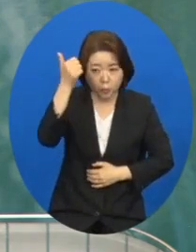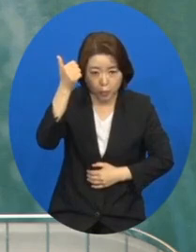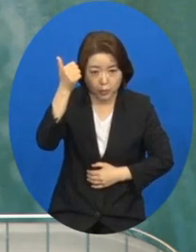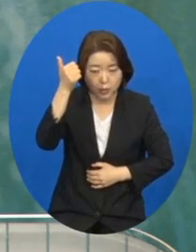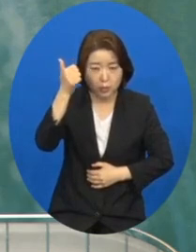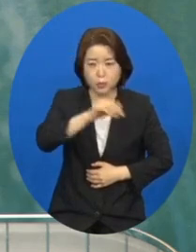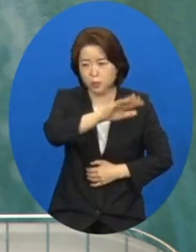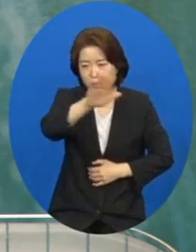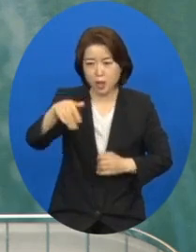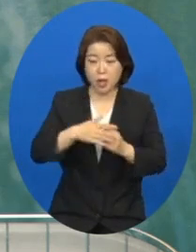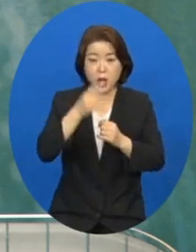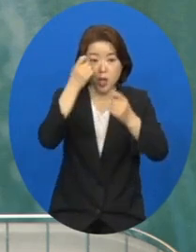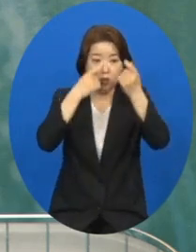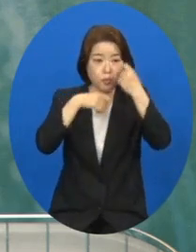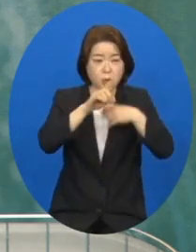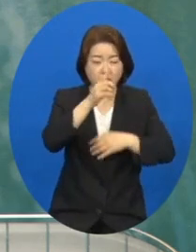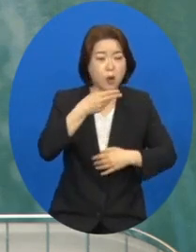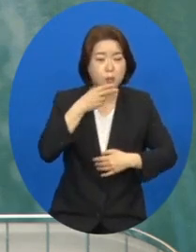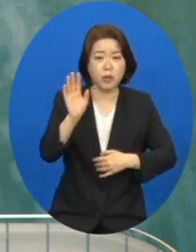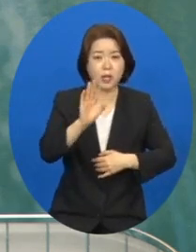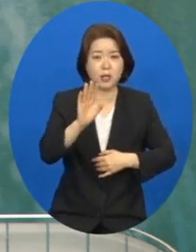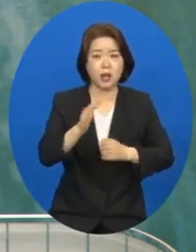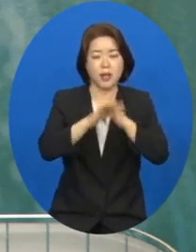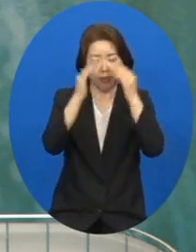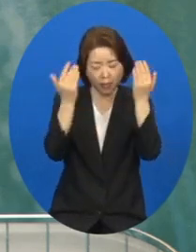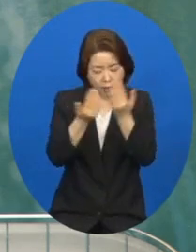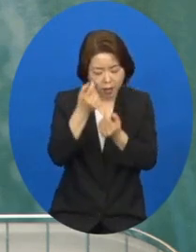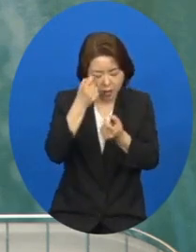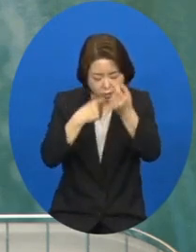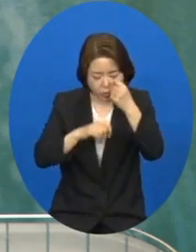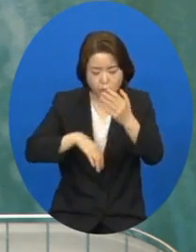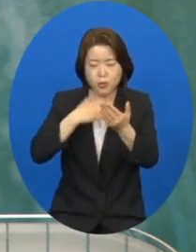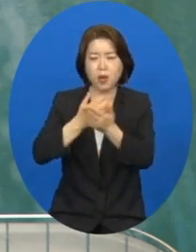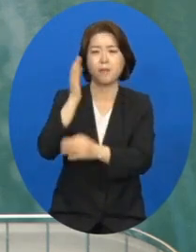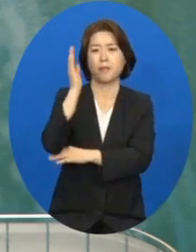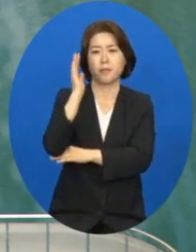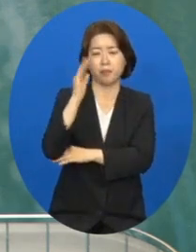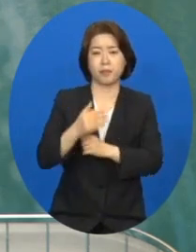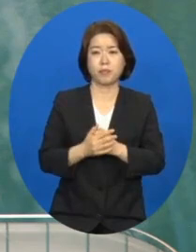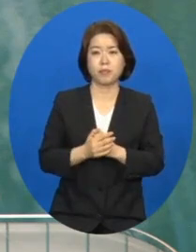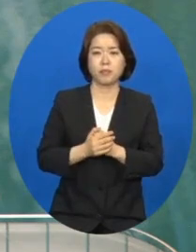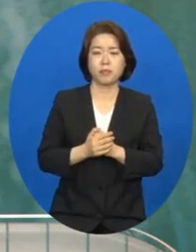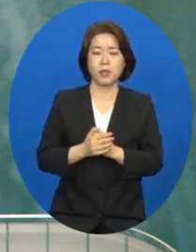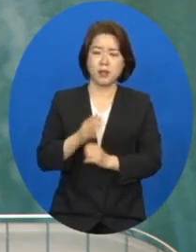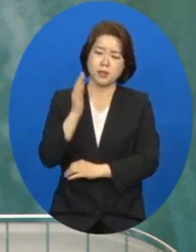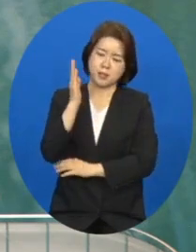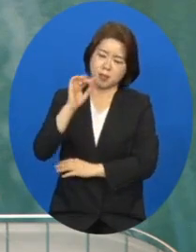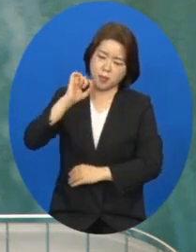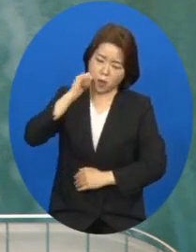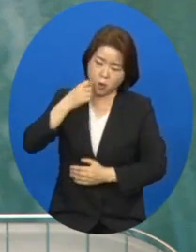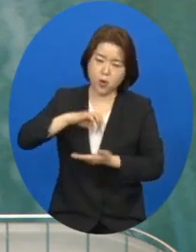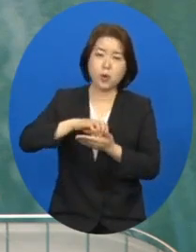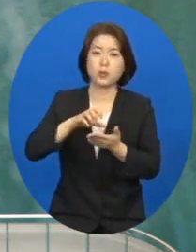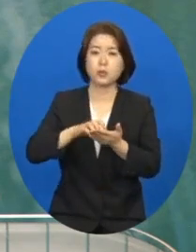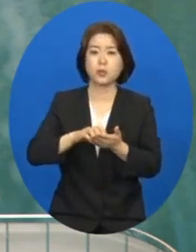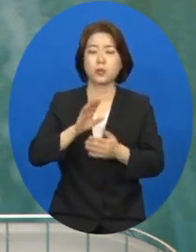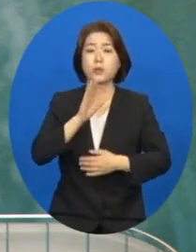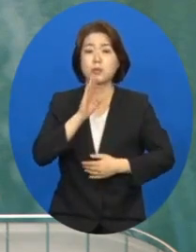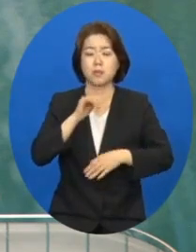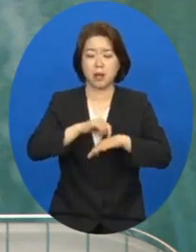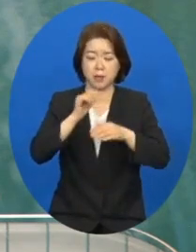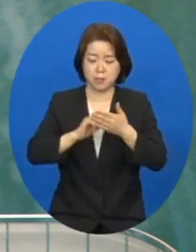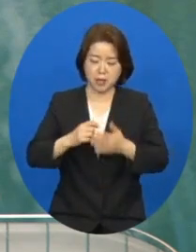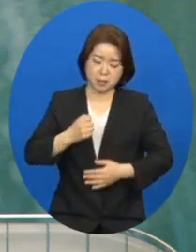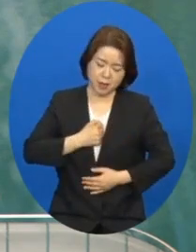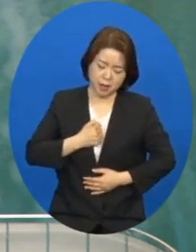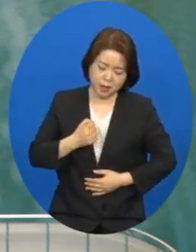없이 강의하는 분이 없으셨어요. 말을 이어가기 어려울 정도로 너무나 마음에